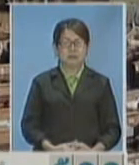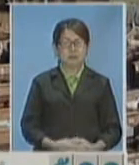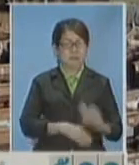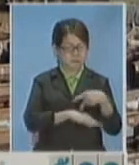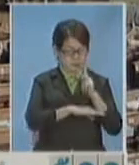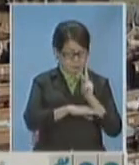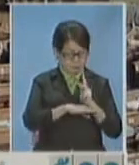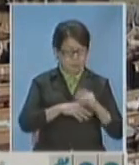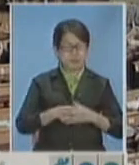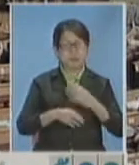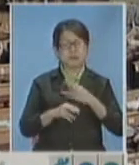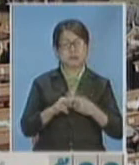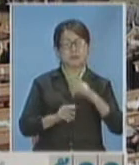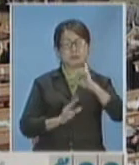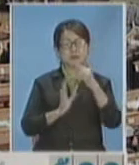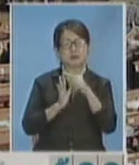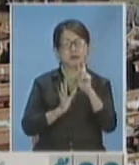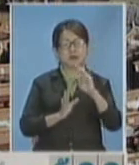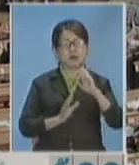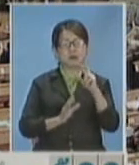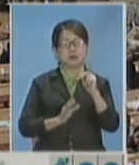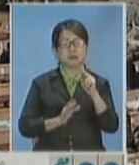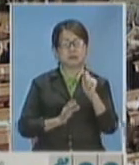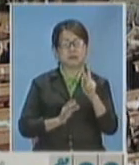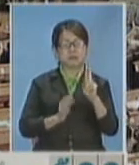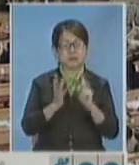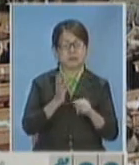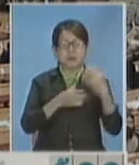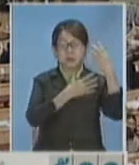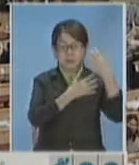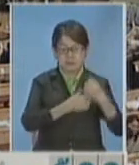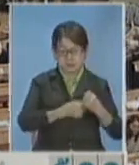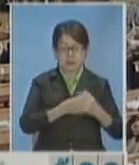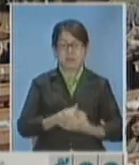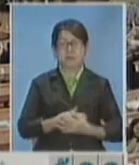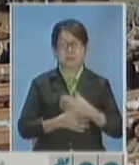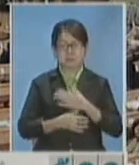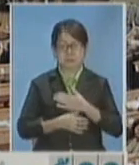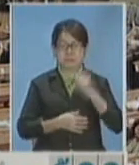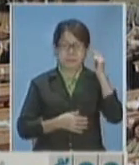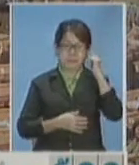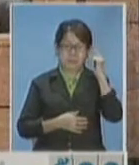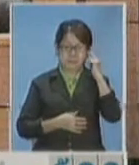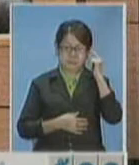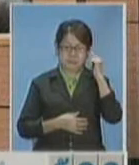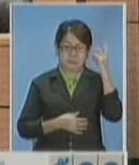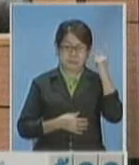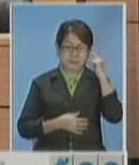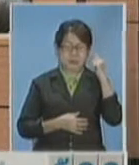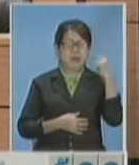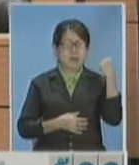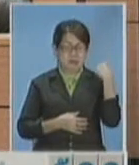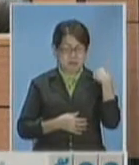ท่านประธานที่เคารพกระผมจุลินลักษณะวิสิทธิ์พรรคประชาธิปัตย์กระผมเกรงว่ามันมีบาง